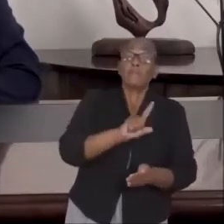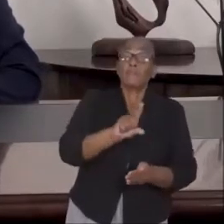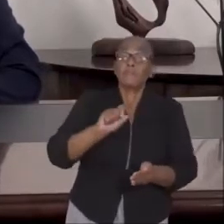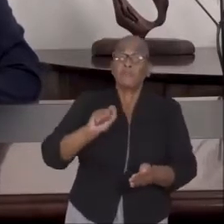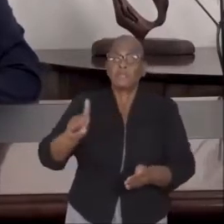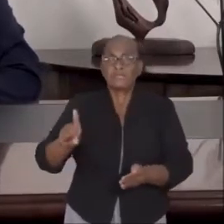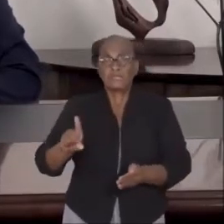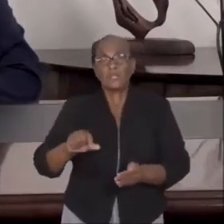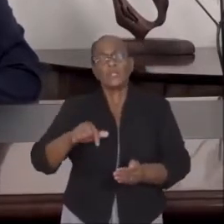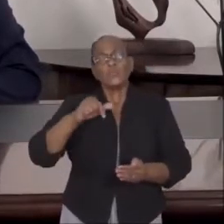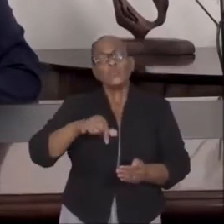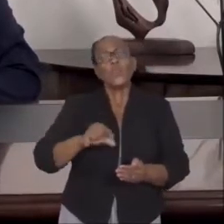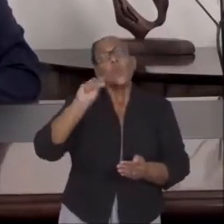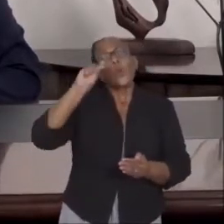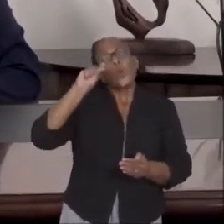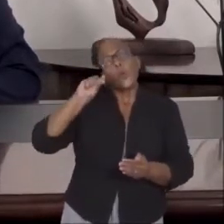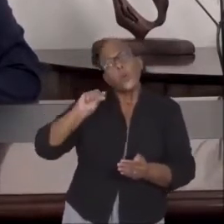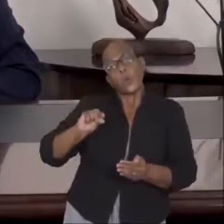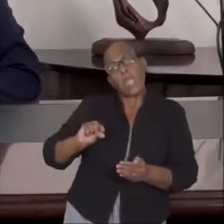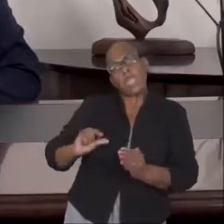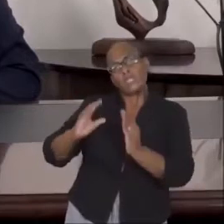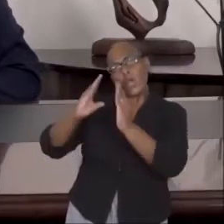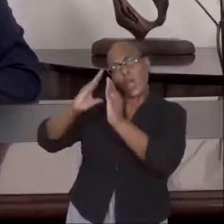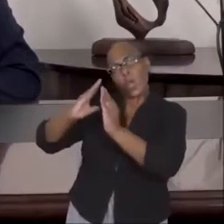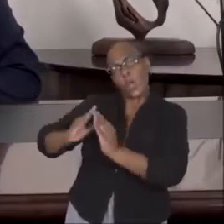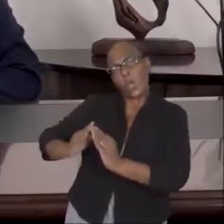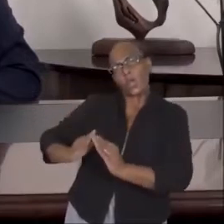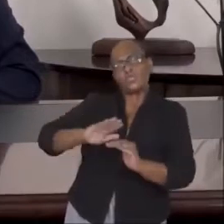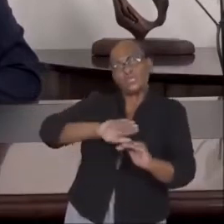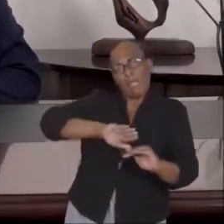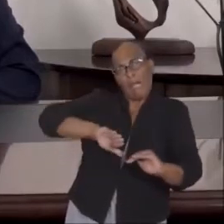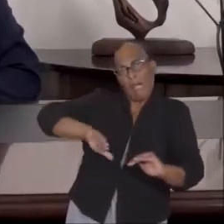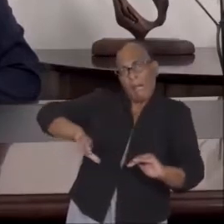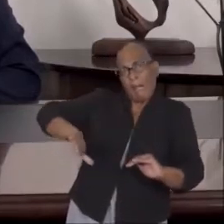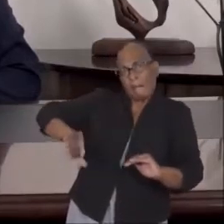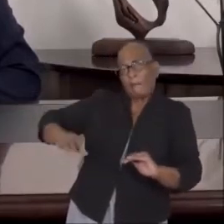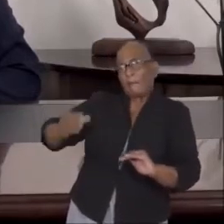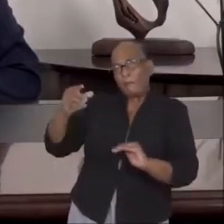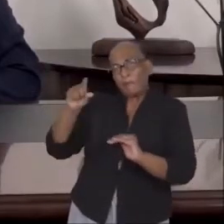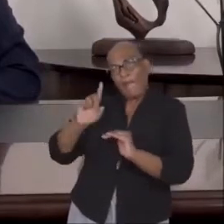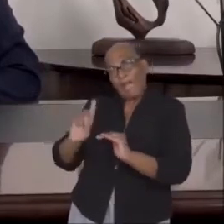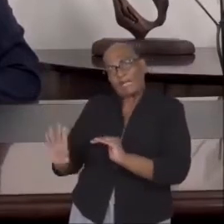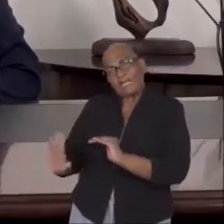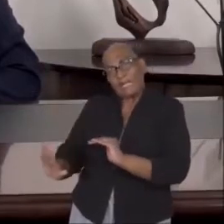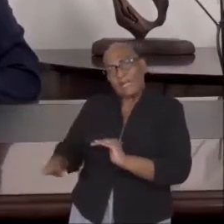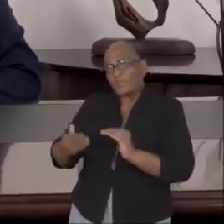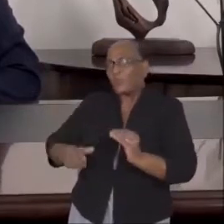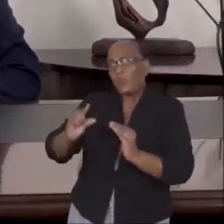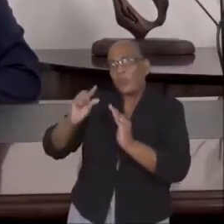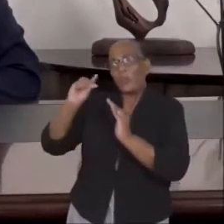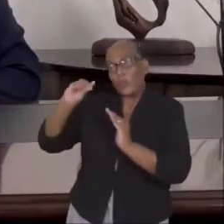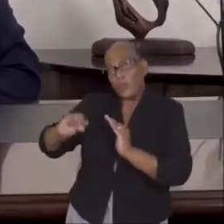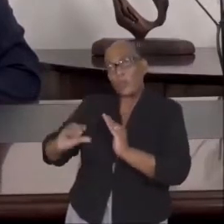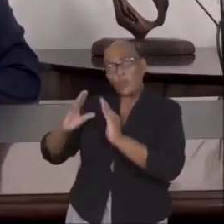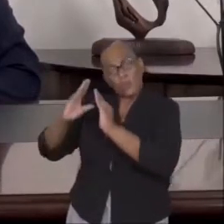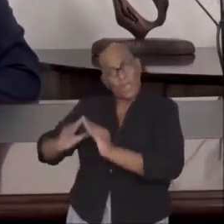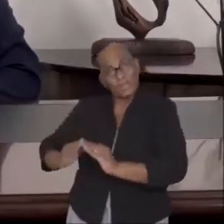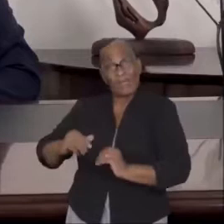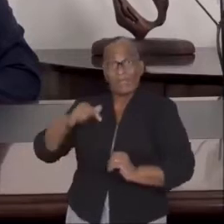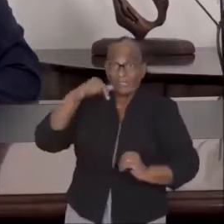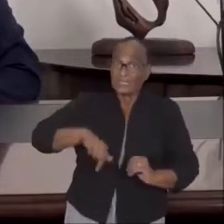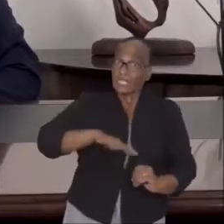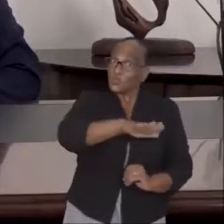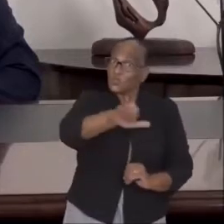ontstaat een scharste aan locaties om de personen die positief zijn te isoleren. Als deze